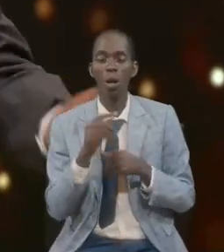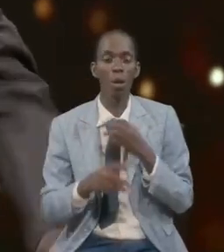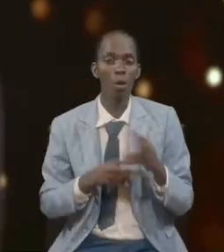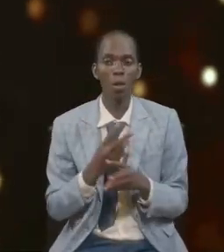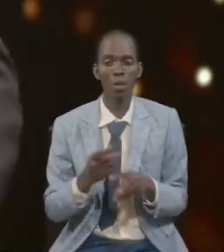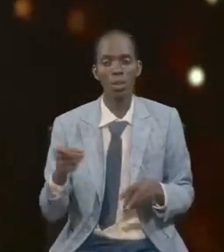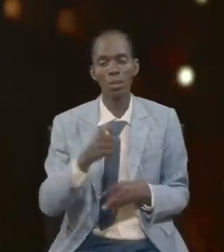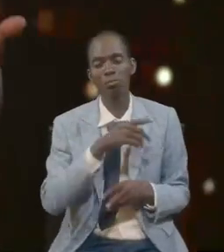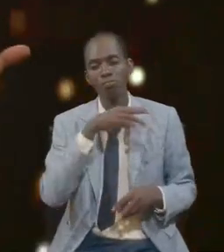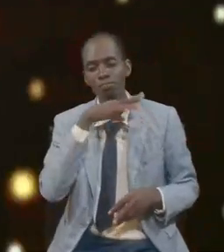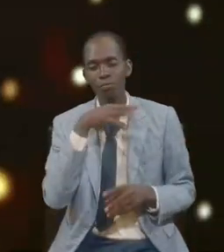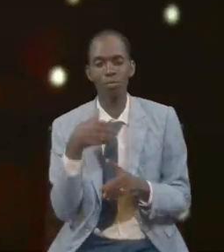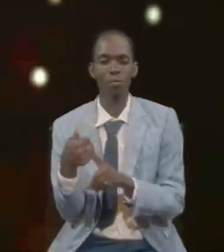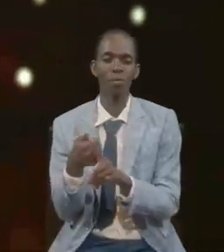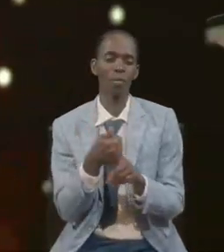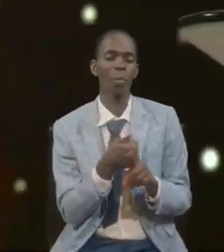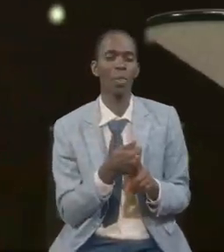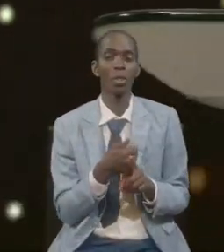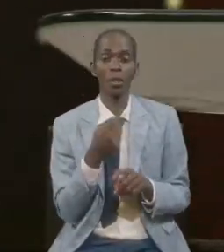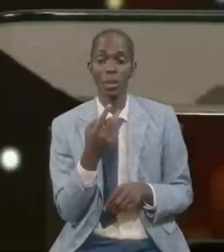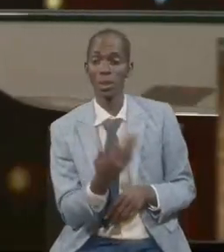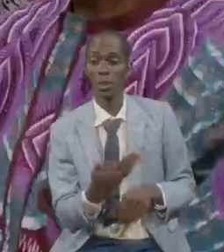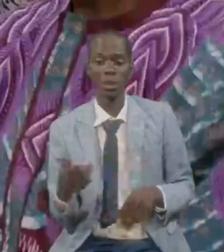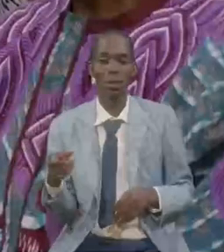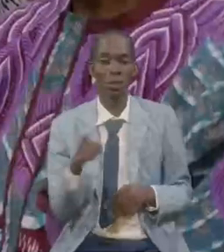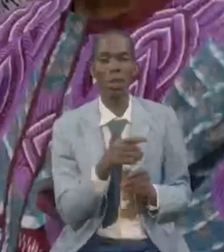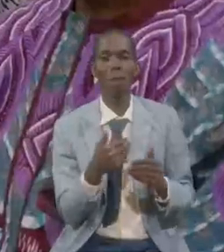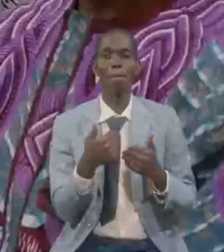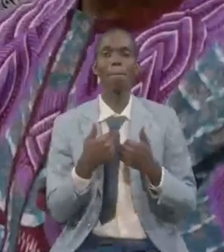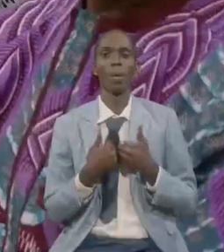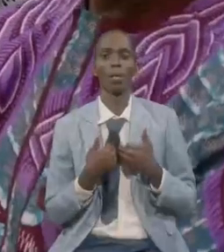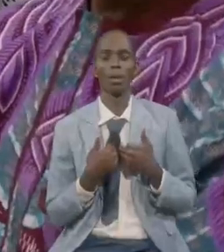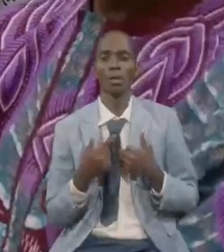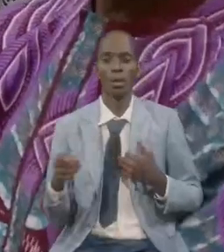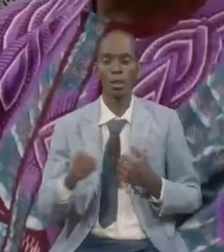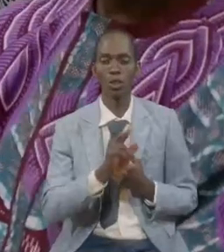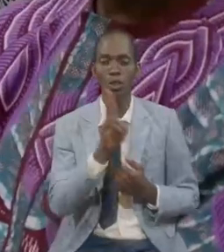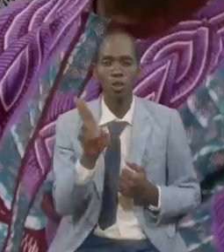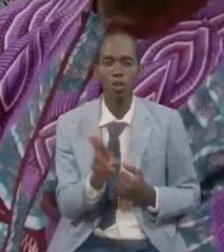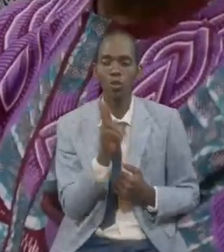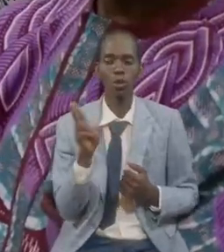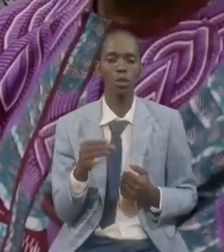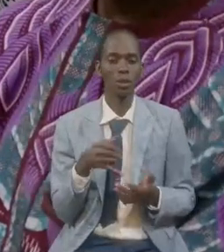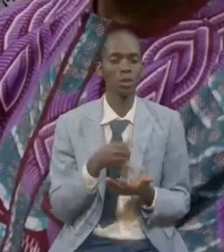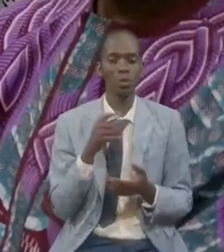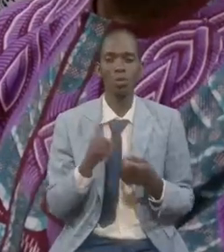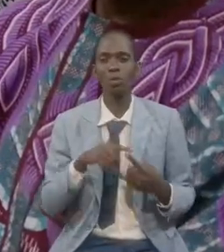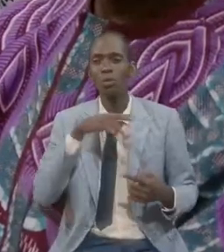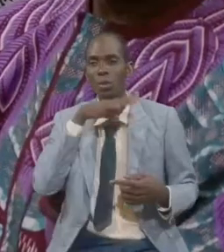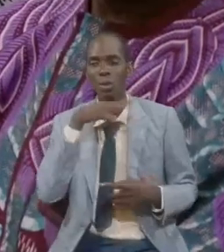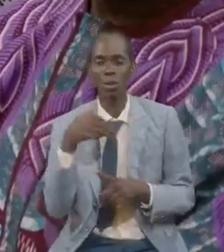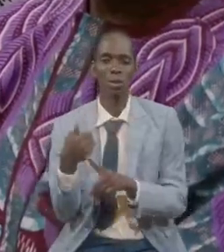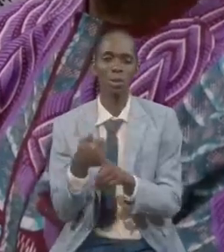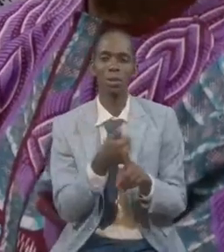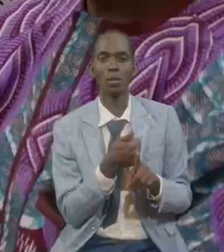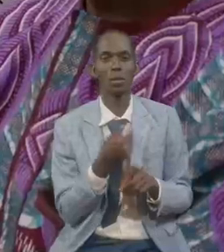le contact avec le monde, ils se corrompent. Alors, les choses qu'ils possèdent, ils les utilisent pour